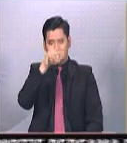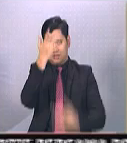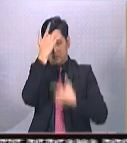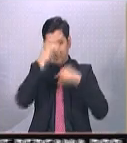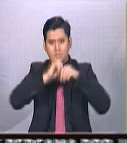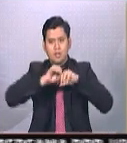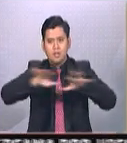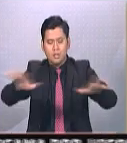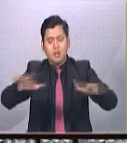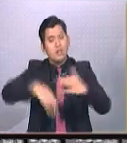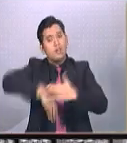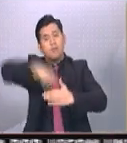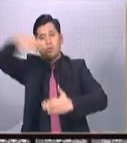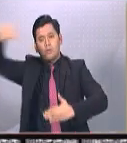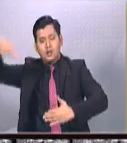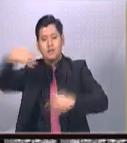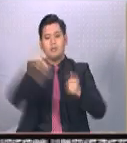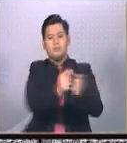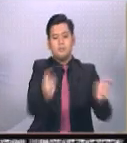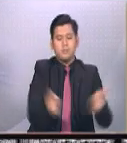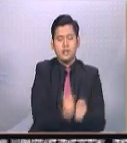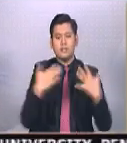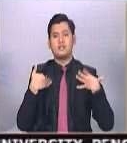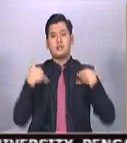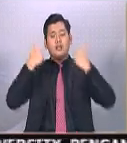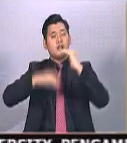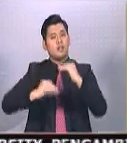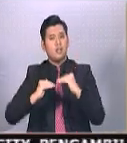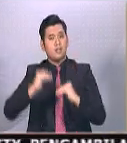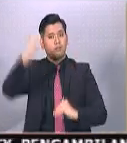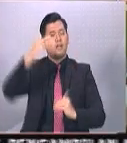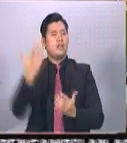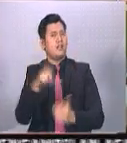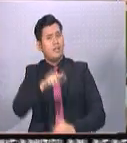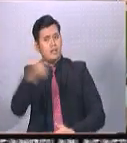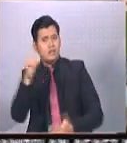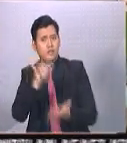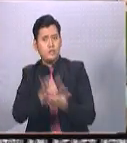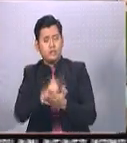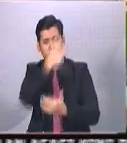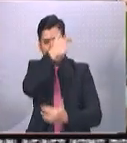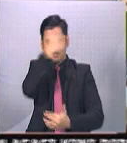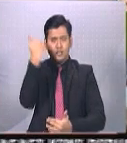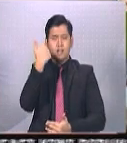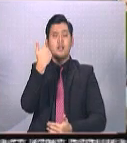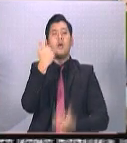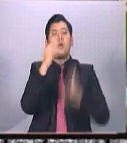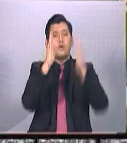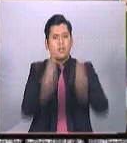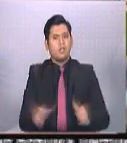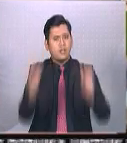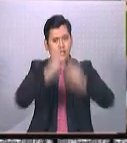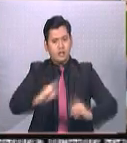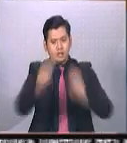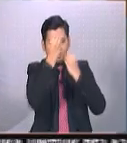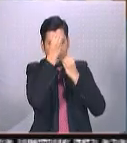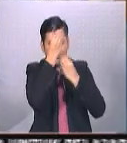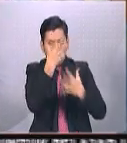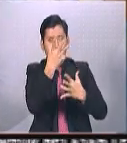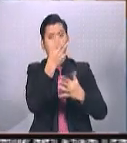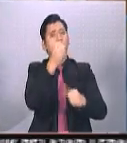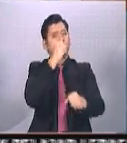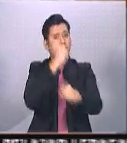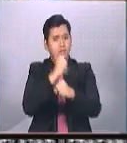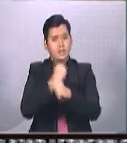fasiliti kesihatan manakala selebihnya adalah berpunca daripada pesakit yang tidak memaklumkan kepada petugas kesihatan